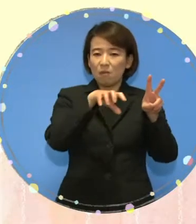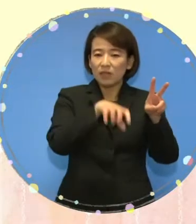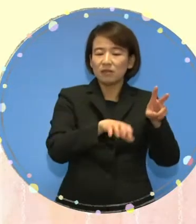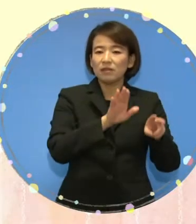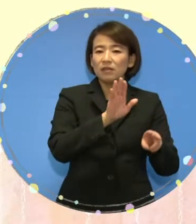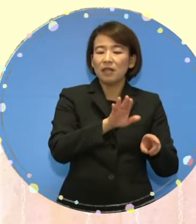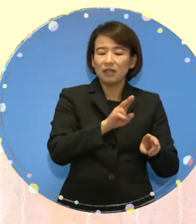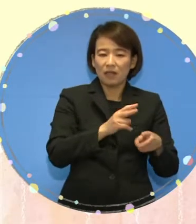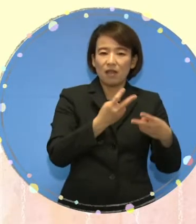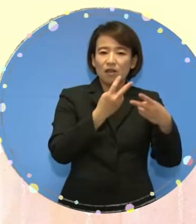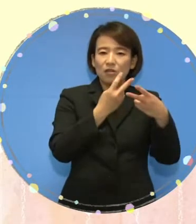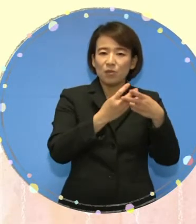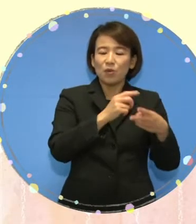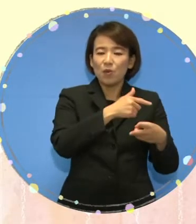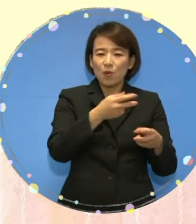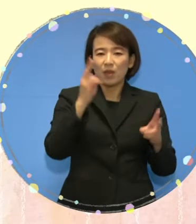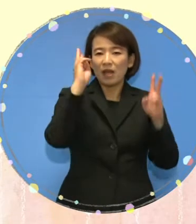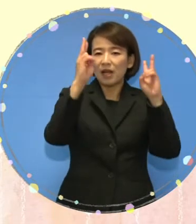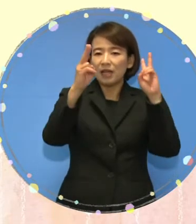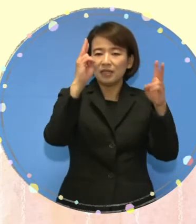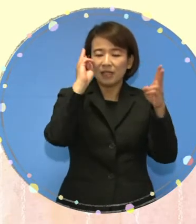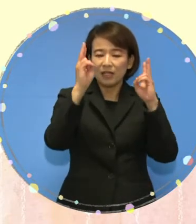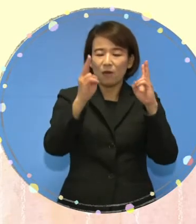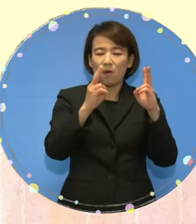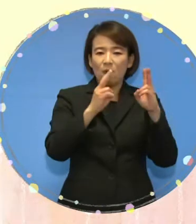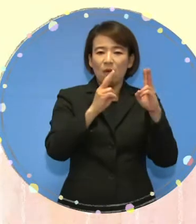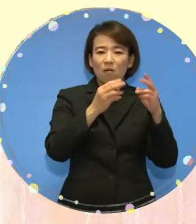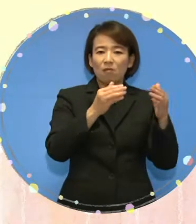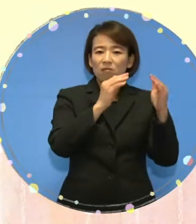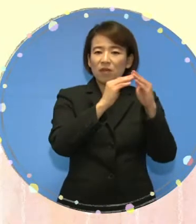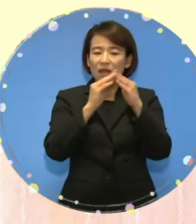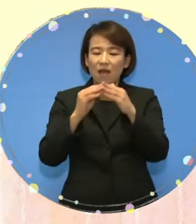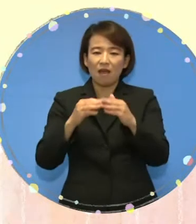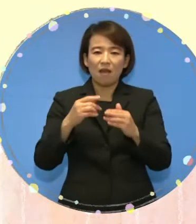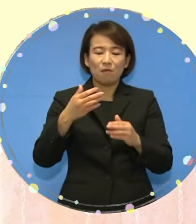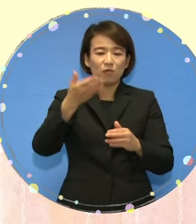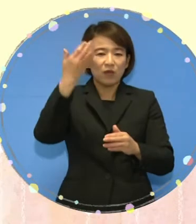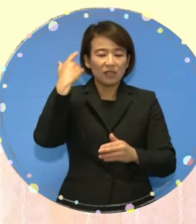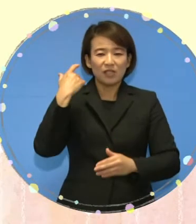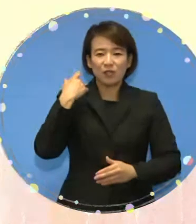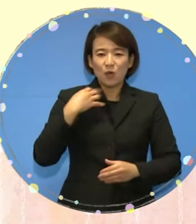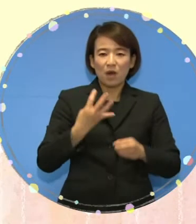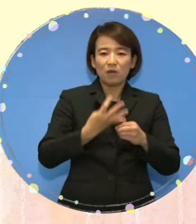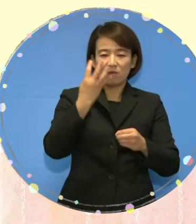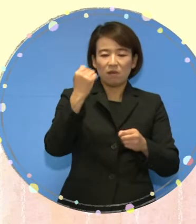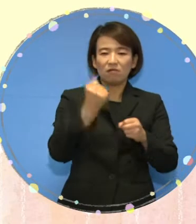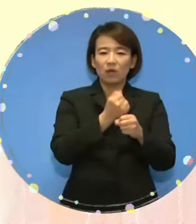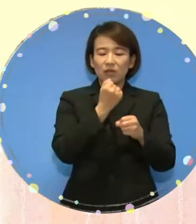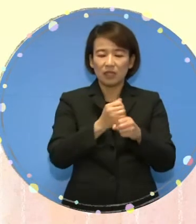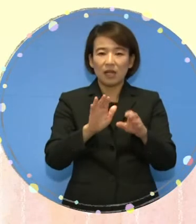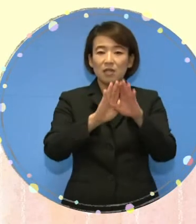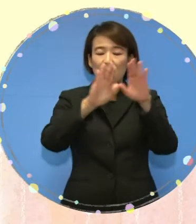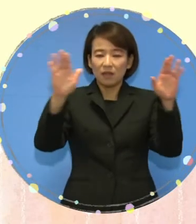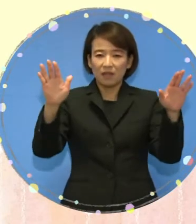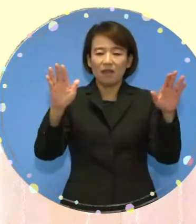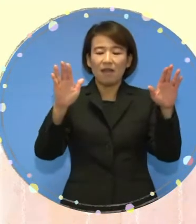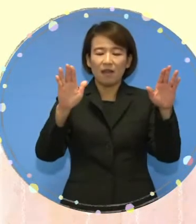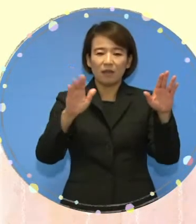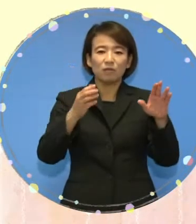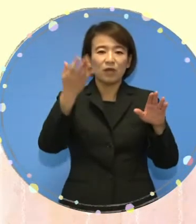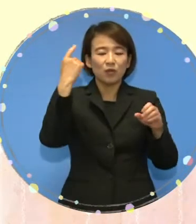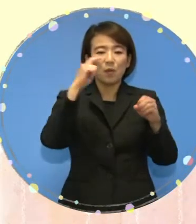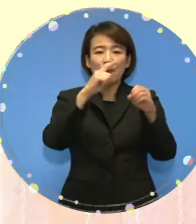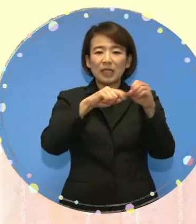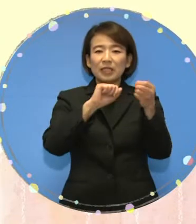する住友化学者の社宅軍でああああああ昭和4年に開発が始まりました旧住友